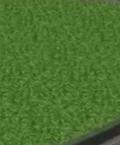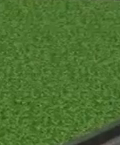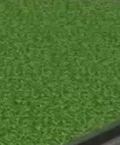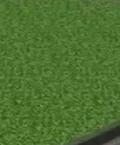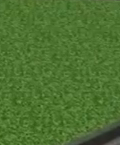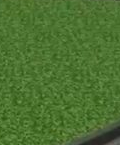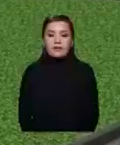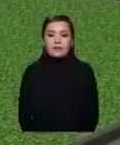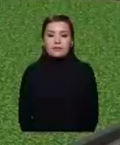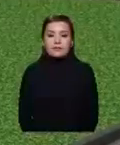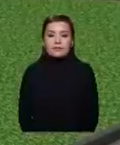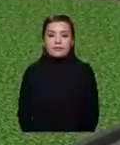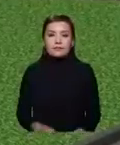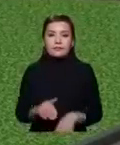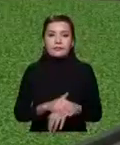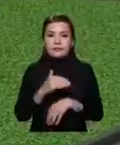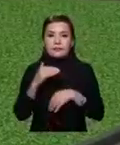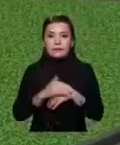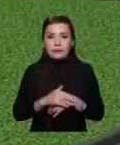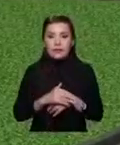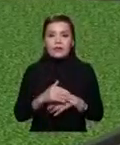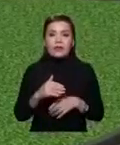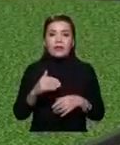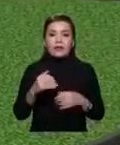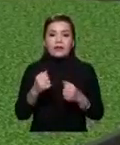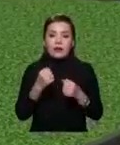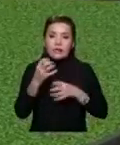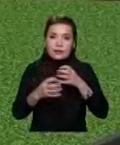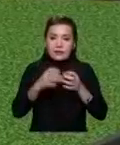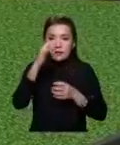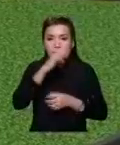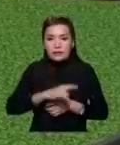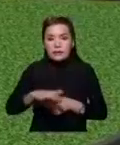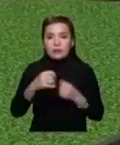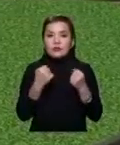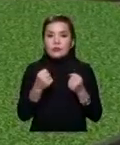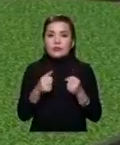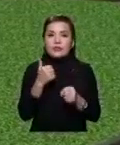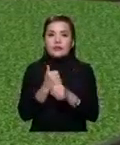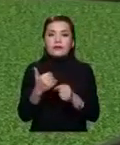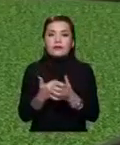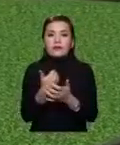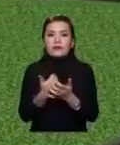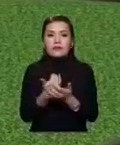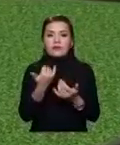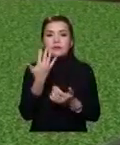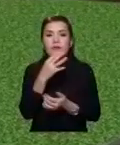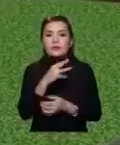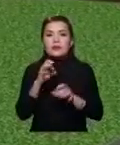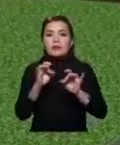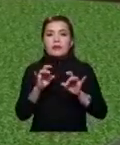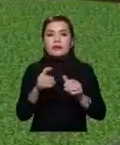Әрлігес спорт серқауым, сіздермен Астана телеарнасында қазақстандық және әлемдік спорттағы басты жаңалықтар туралы күнделікті 5 минут